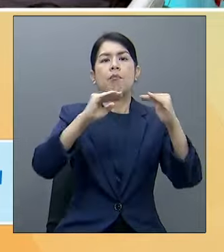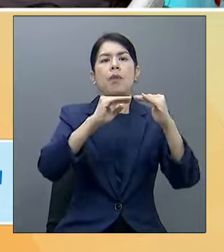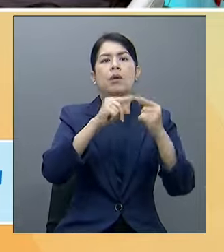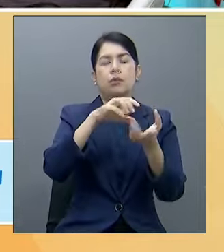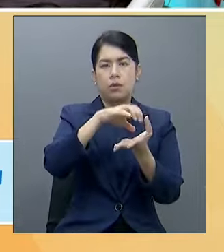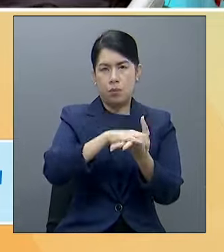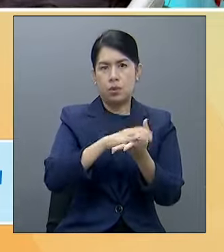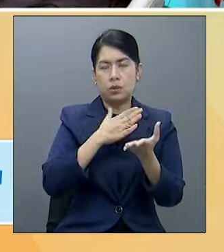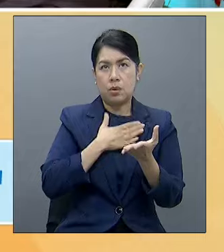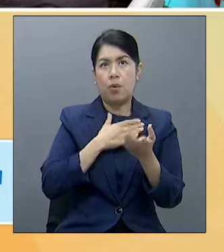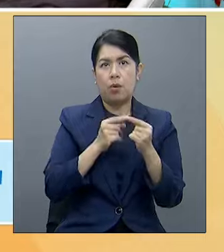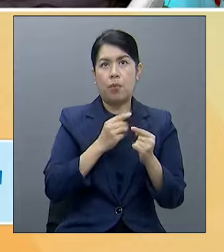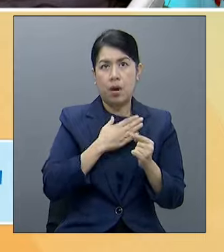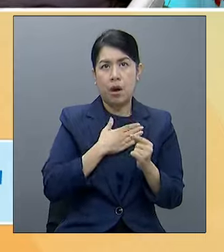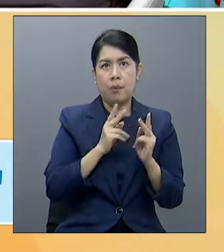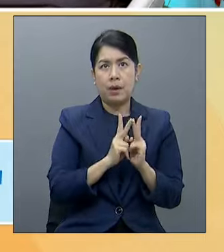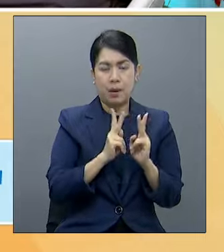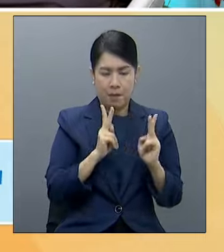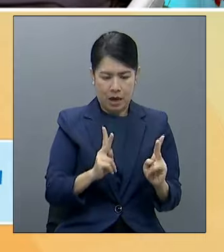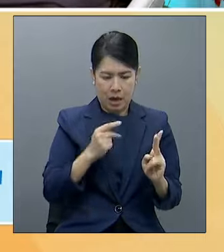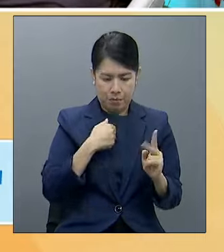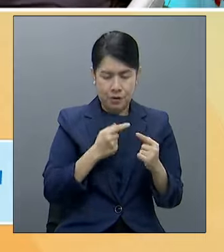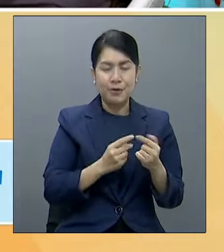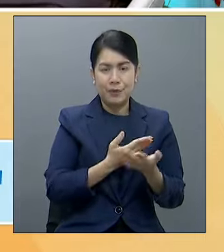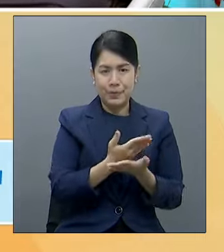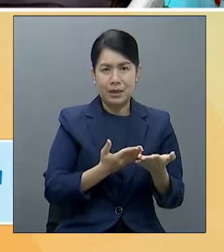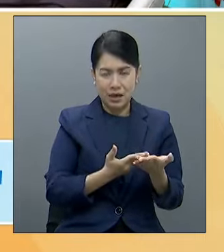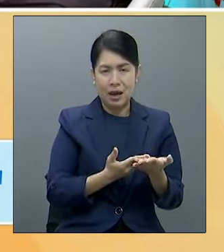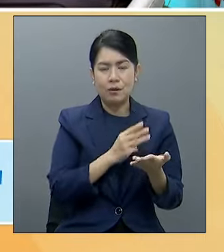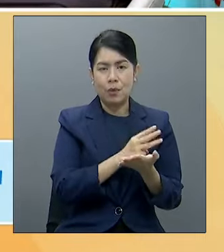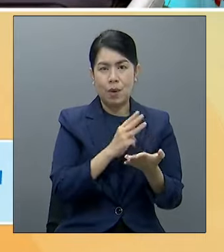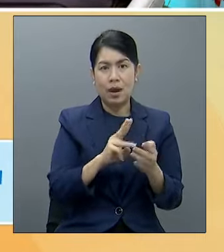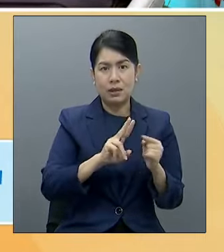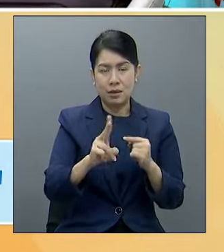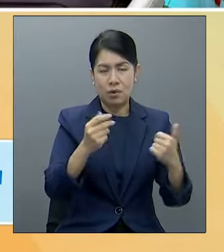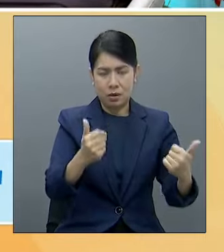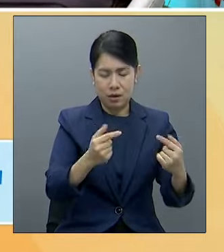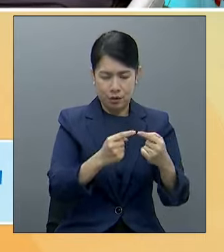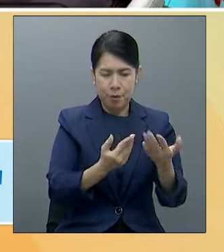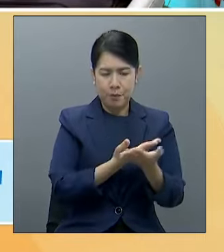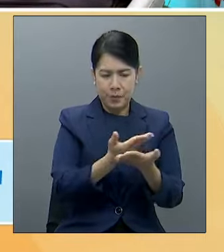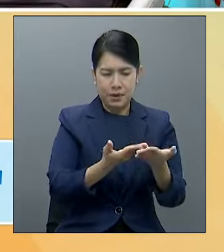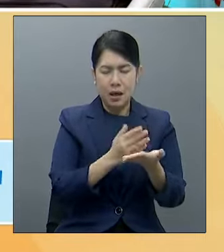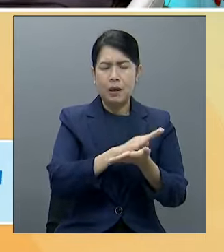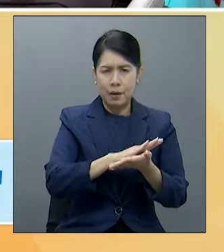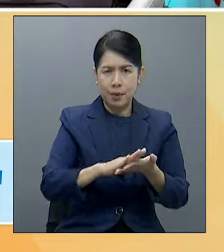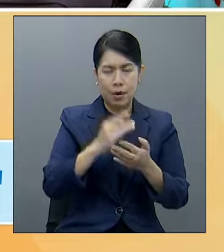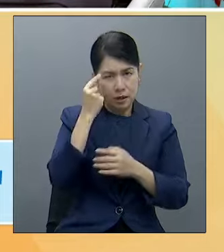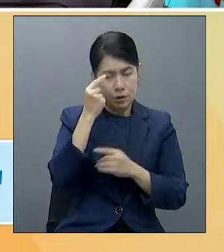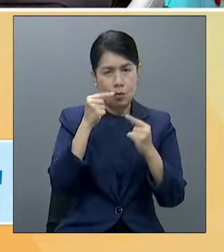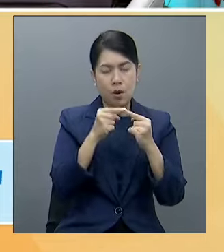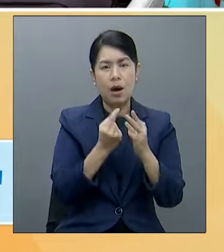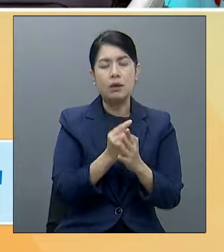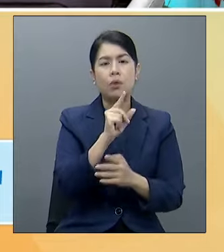การพิจารณาก่อนเข้าวาระที่2ด้วยนะคะตอนนี้ 100% พิจารณาเสร็จสิ้นแล้วคาดการณ์ว่าวันที่20